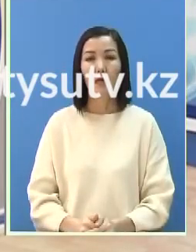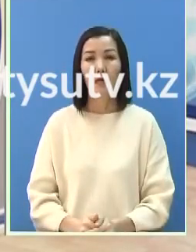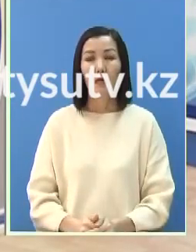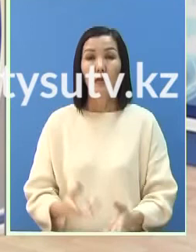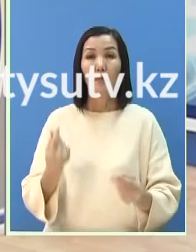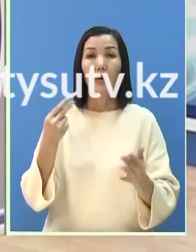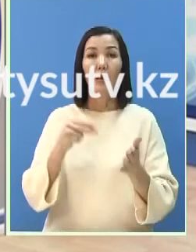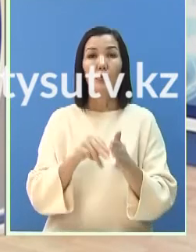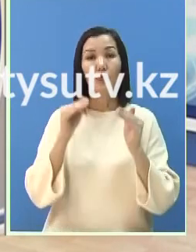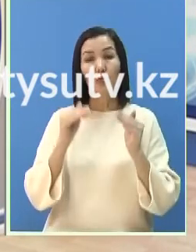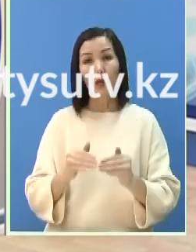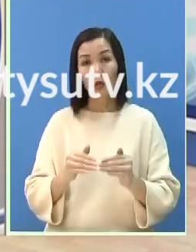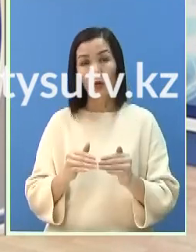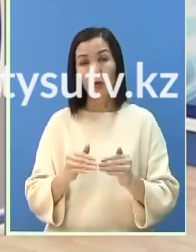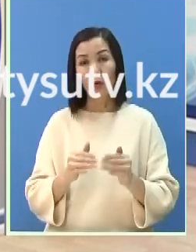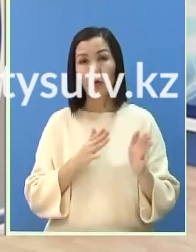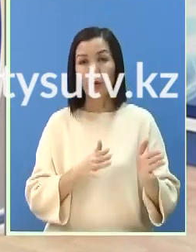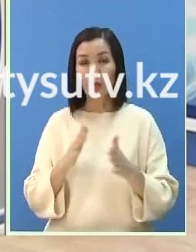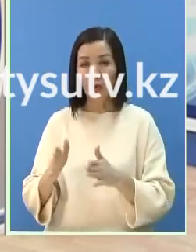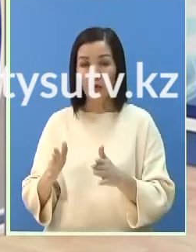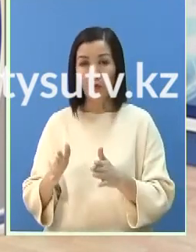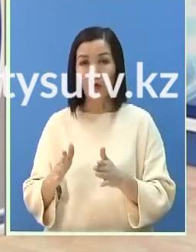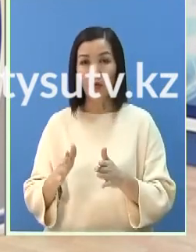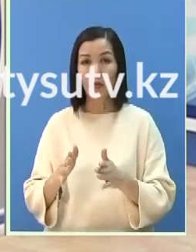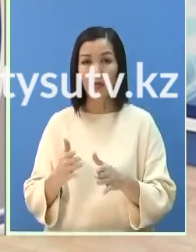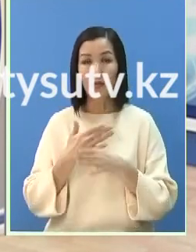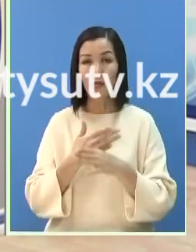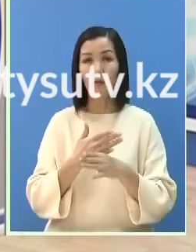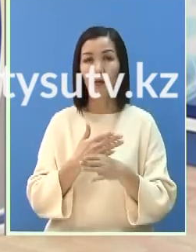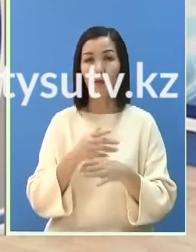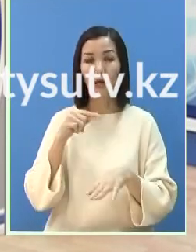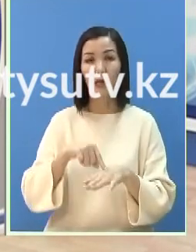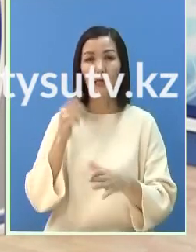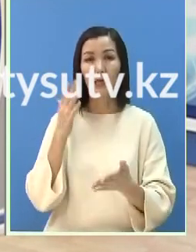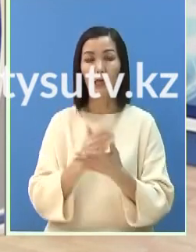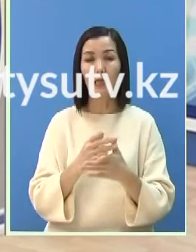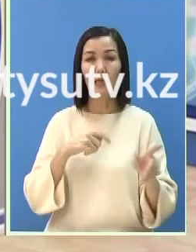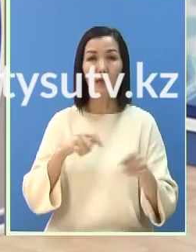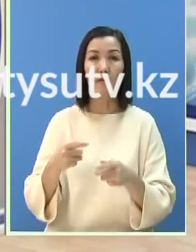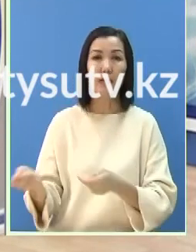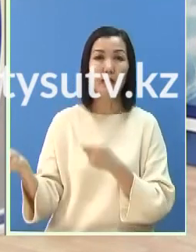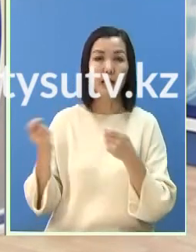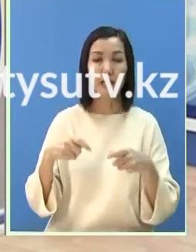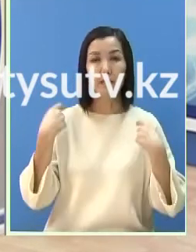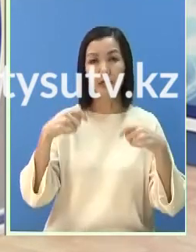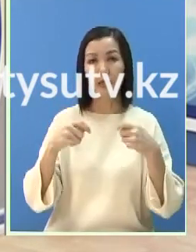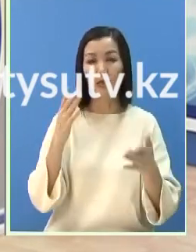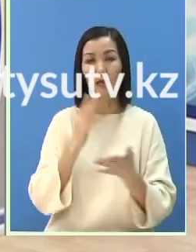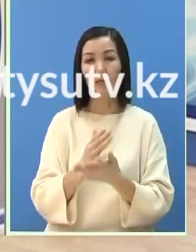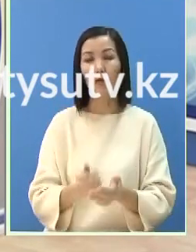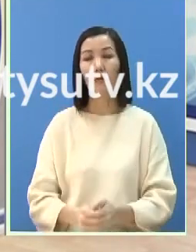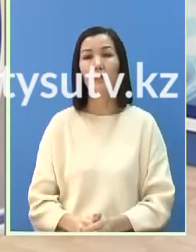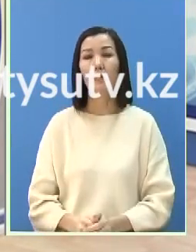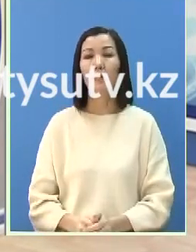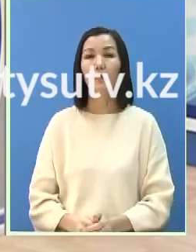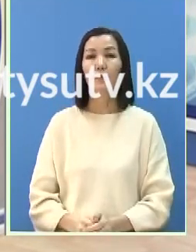бағаны төмендетуге, бағаны тұрақтандыруға өзінің бірден бір тауарларын алып келіп сатып жататын көреміз жәрмеңкелерде. Сол себепті өзінің